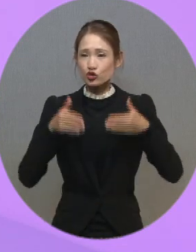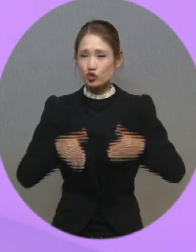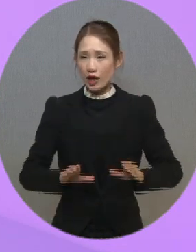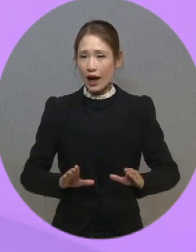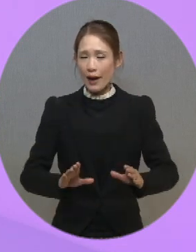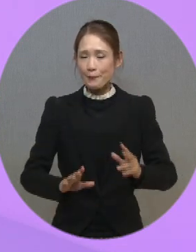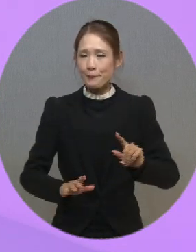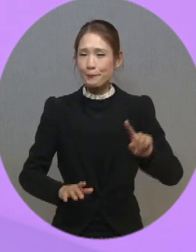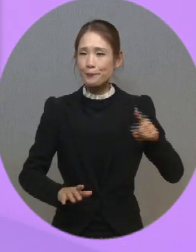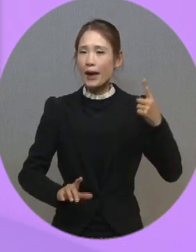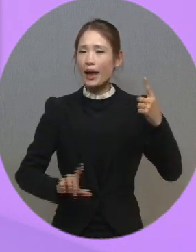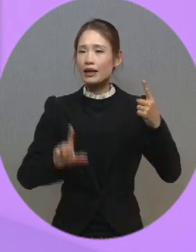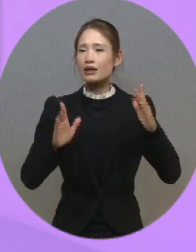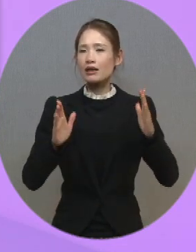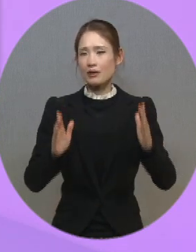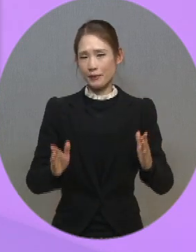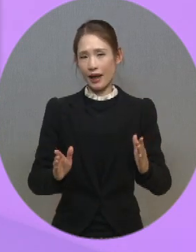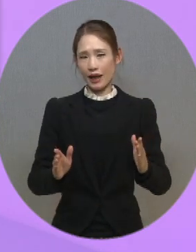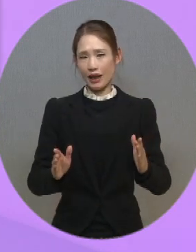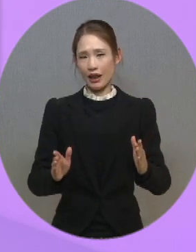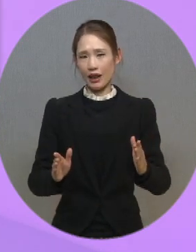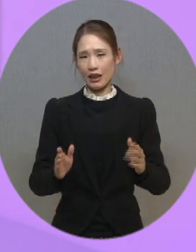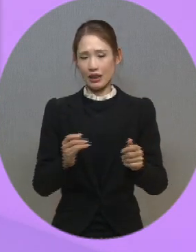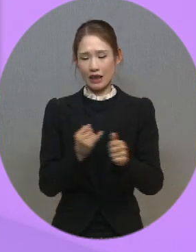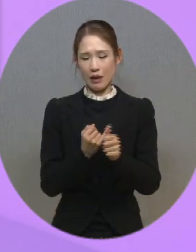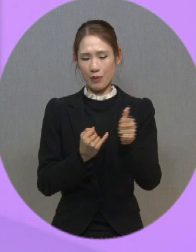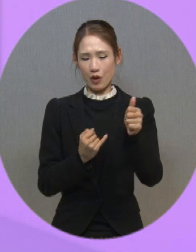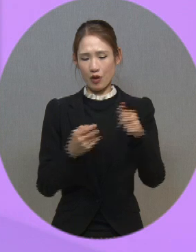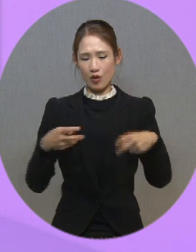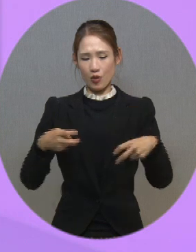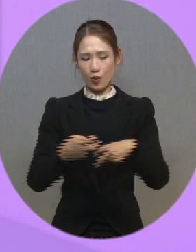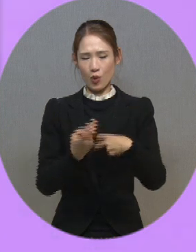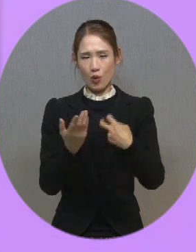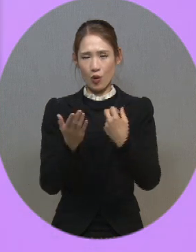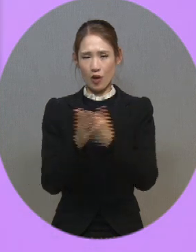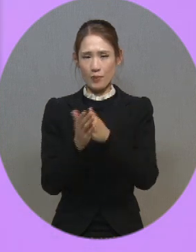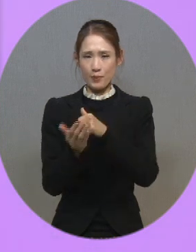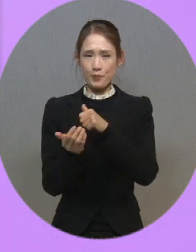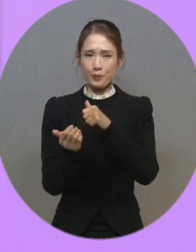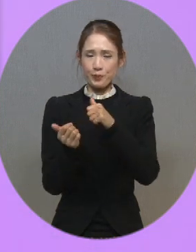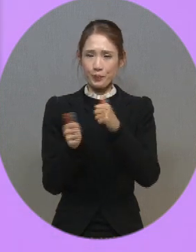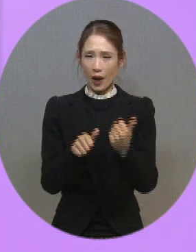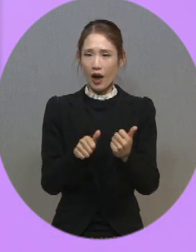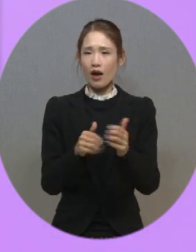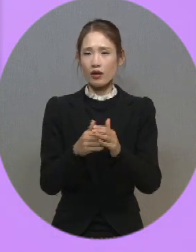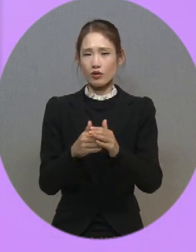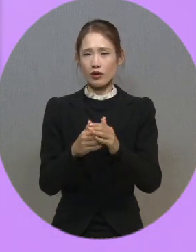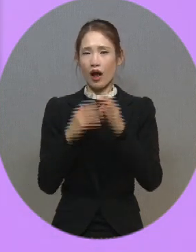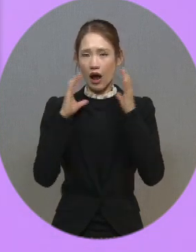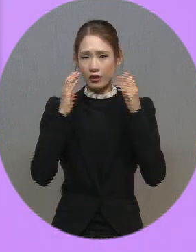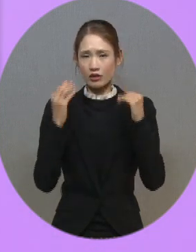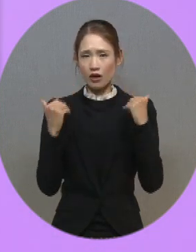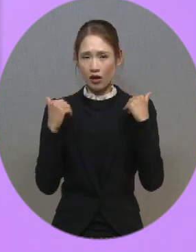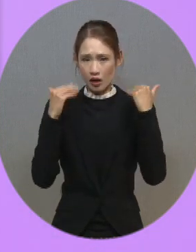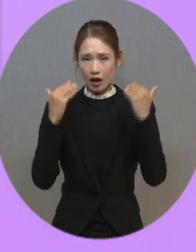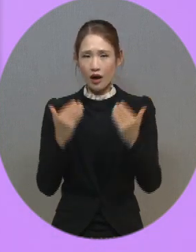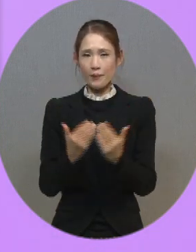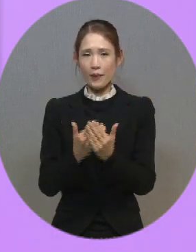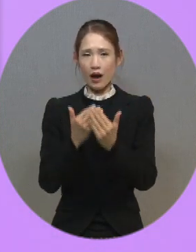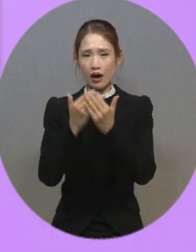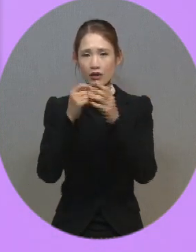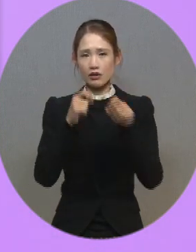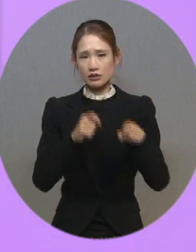출산한 지 100일 만에 남편이 교통사고로 돌아가시고 아이도 이제 발달하는 과정에